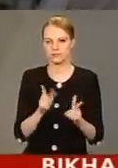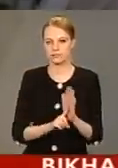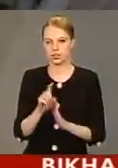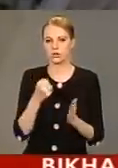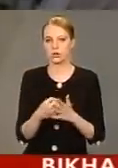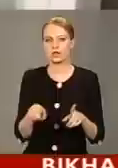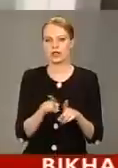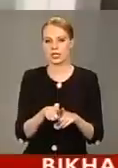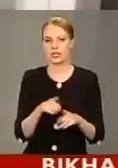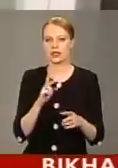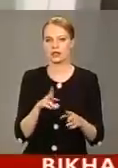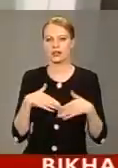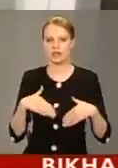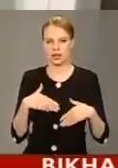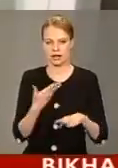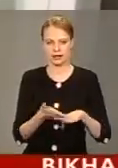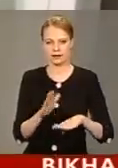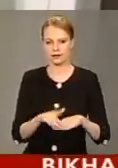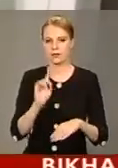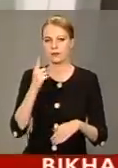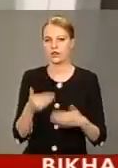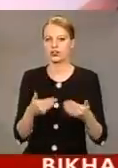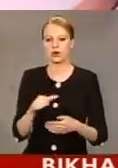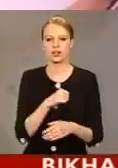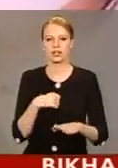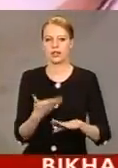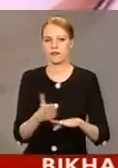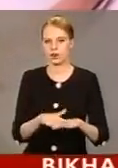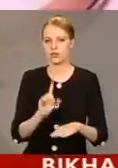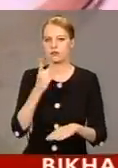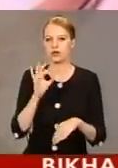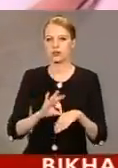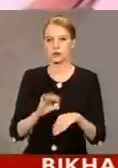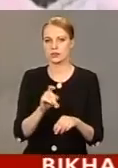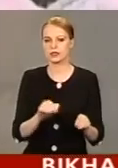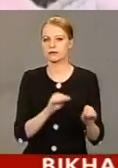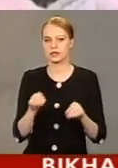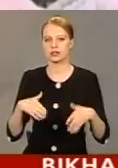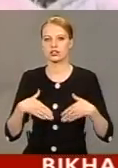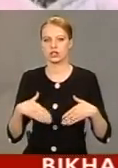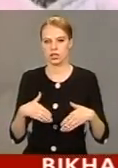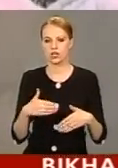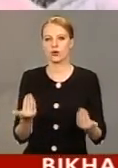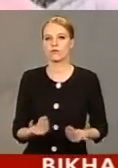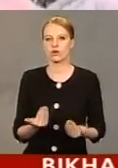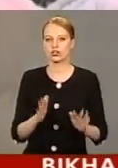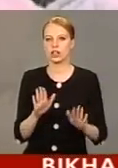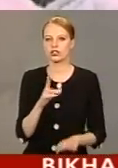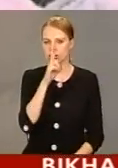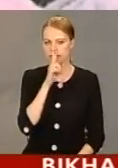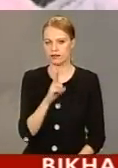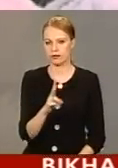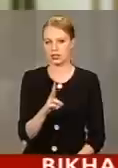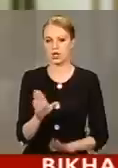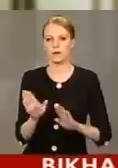таких делікатних органів, як легені. Перші кроки найважчі. Перша пацієнтка із пересадженими легенями прожила лише